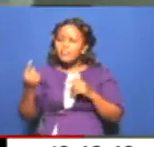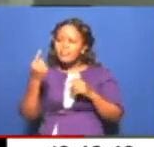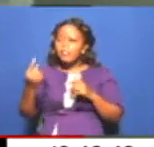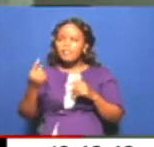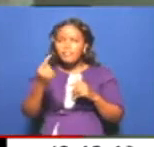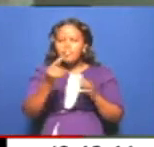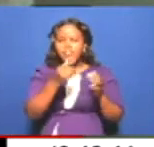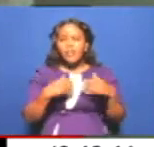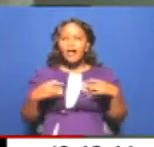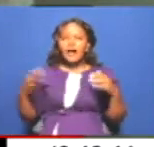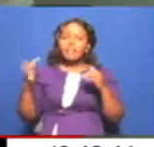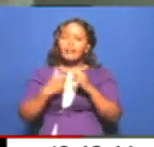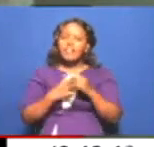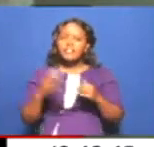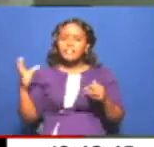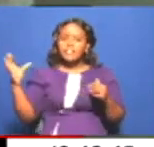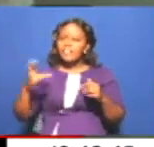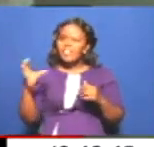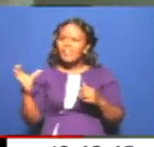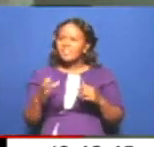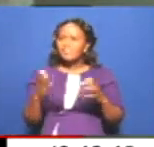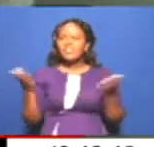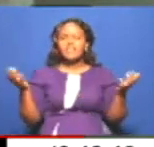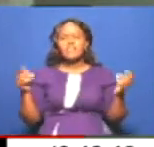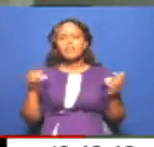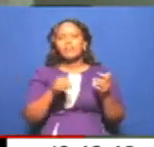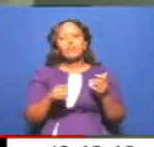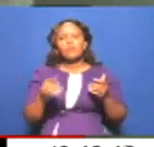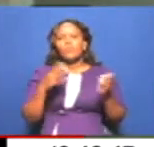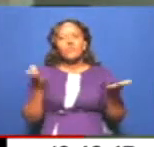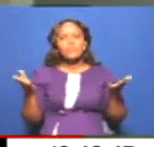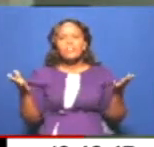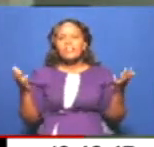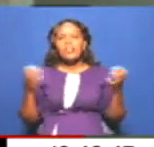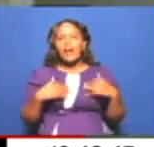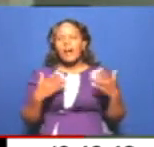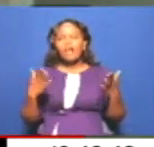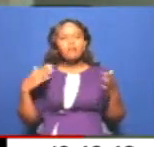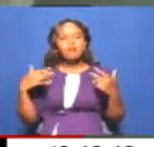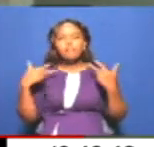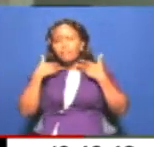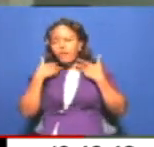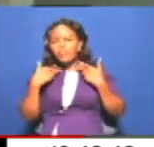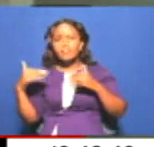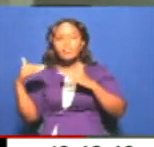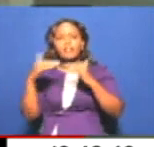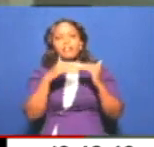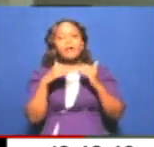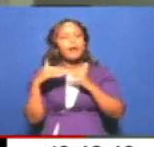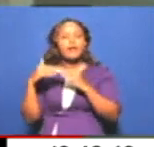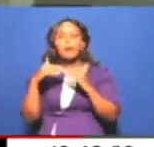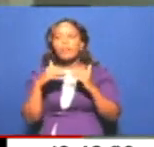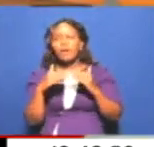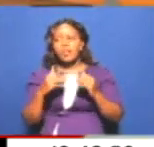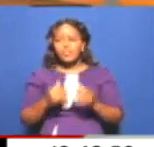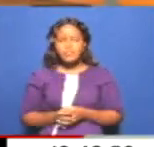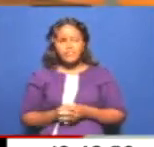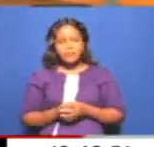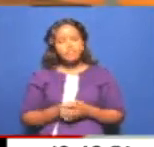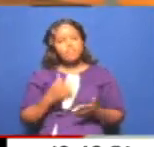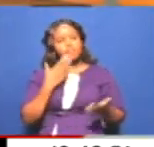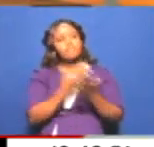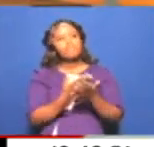yake. No. Na huyu mwingine anakuja. So we are stretching democracy. Mm-hmm. Too far. Naam. Yes. Asante sana kwa kauli